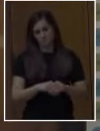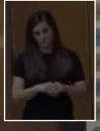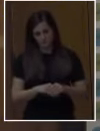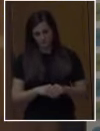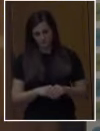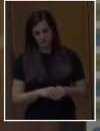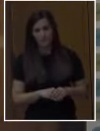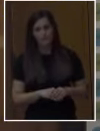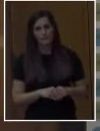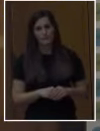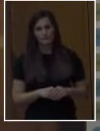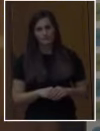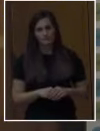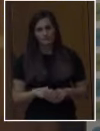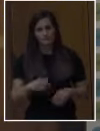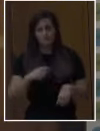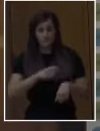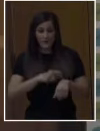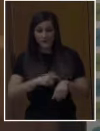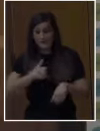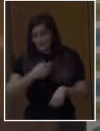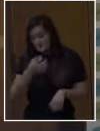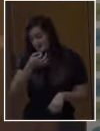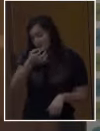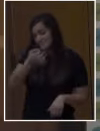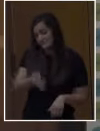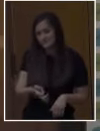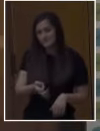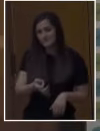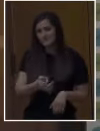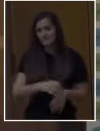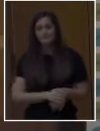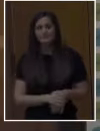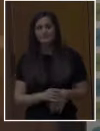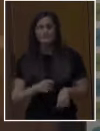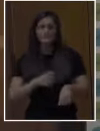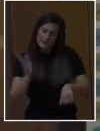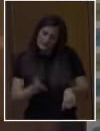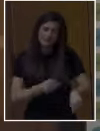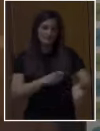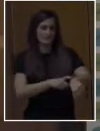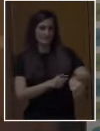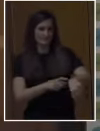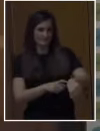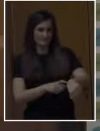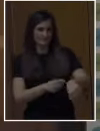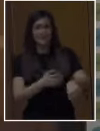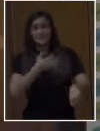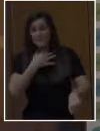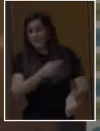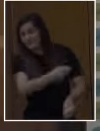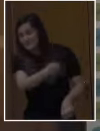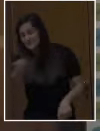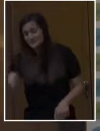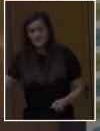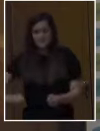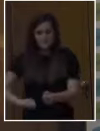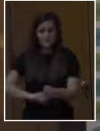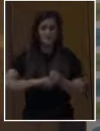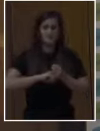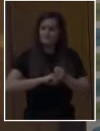Αυτό λοιπόν που ήρθα να σας πω σήμερα είναι ότι έχει φτάσει η στιγμή και χρειαζόμαστε την υποστήριξή σας με την